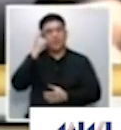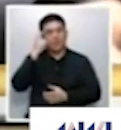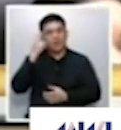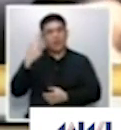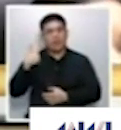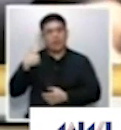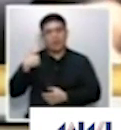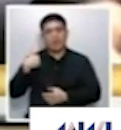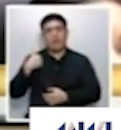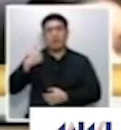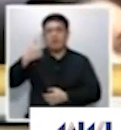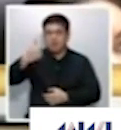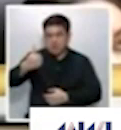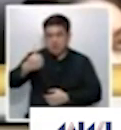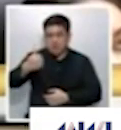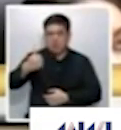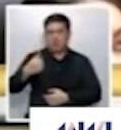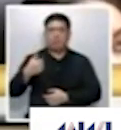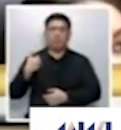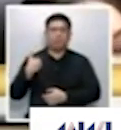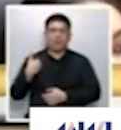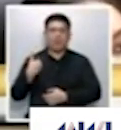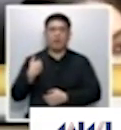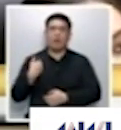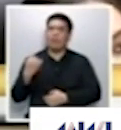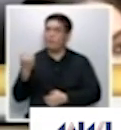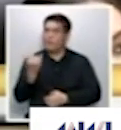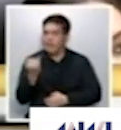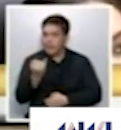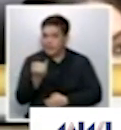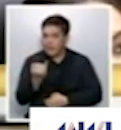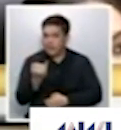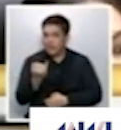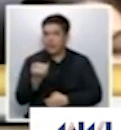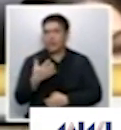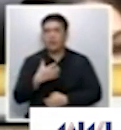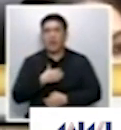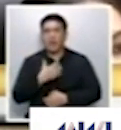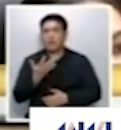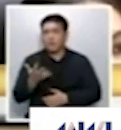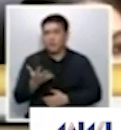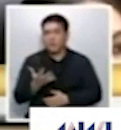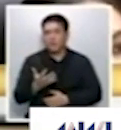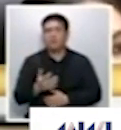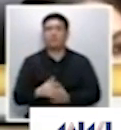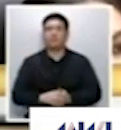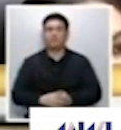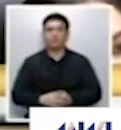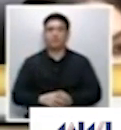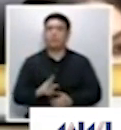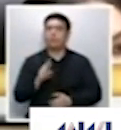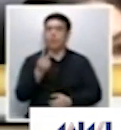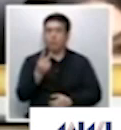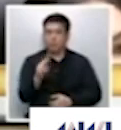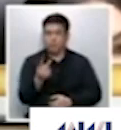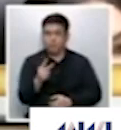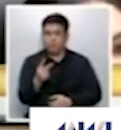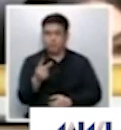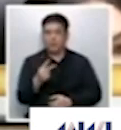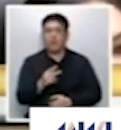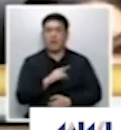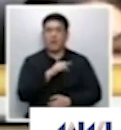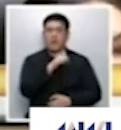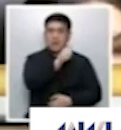ข้อดีอาจจะมีทั้งข้อที่ไม่ต้องการหรือไม่ดีนะครับข้อดีก็คือ